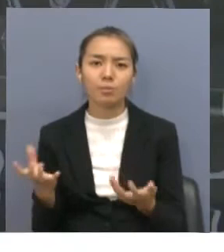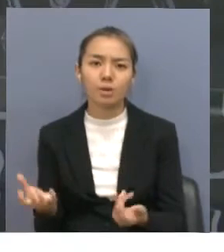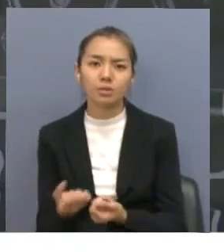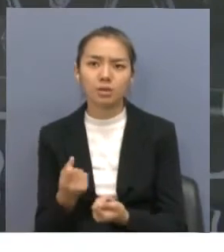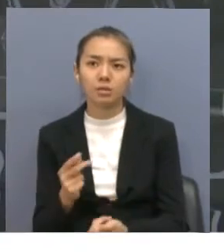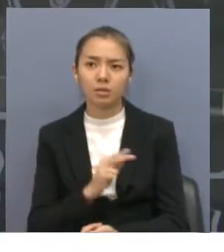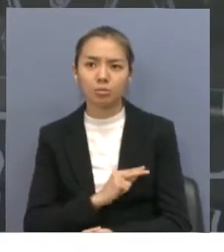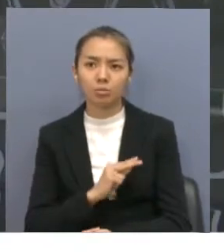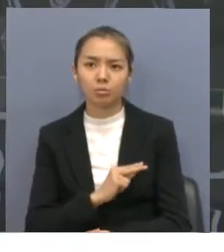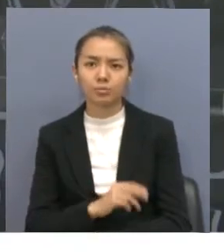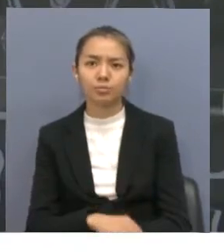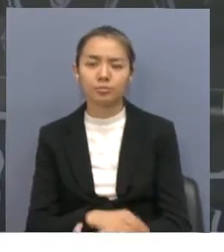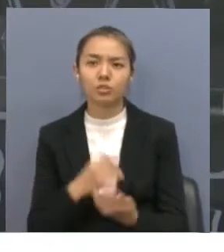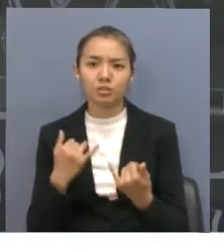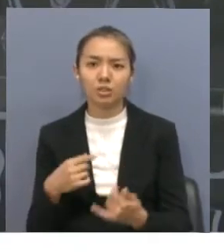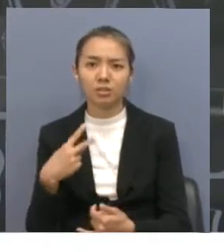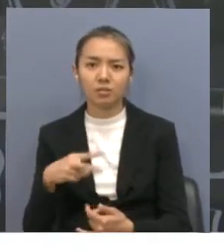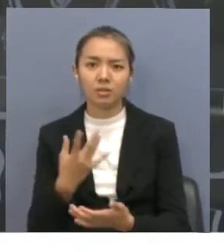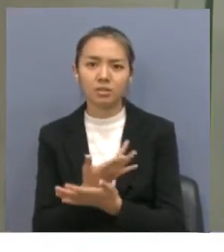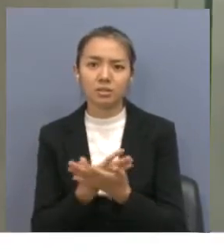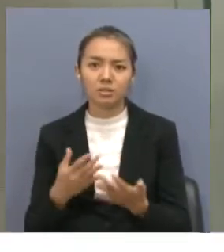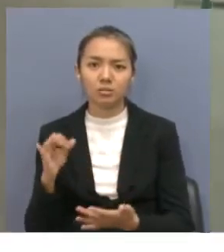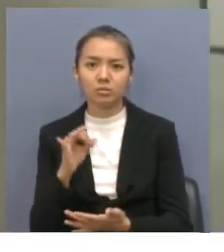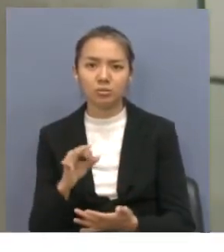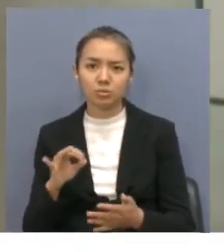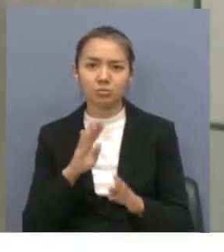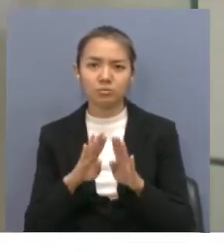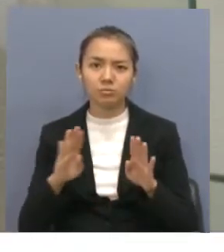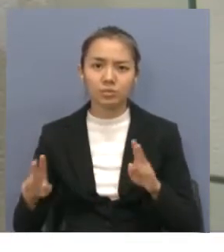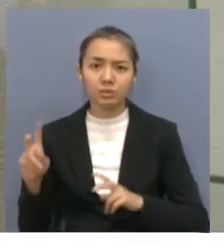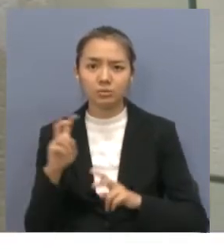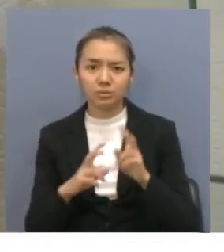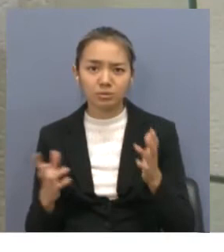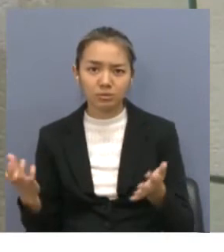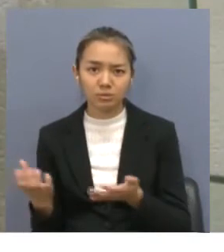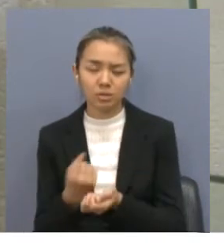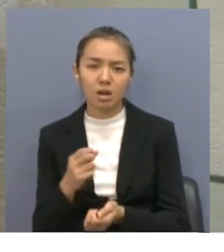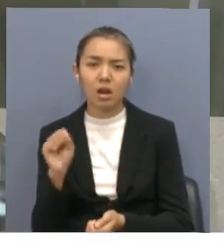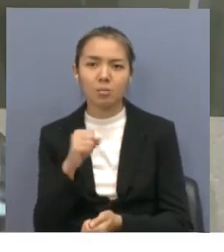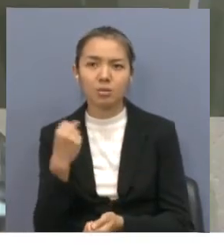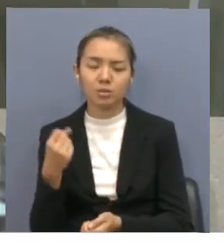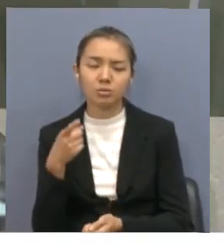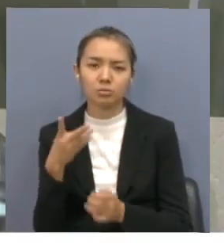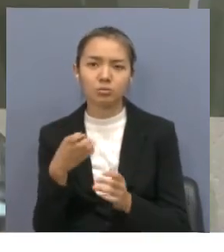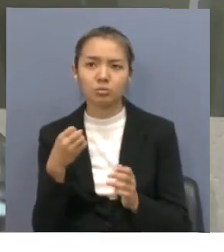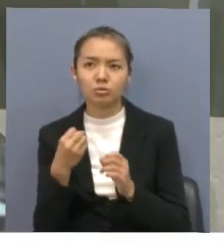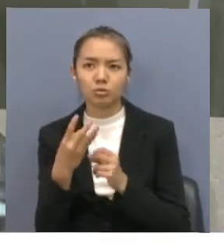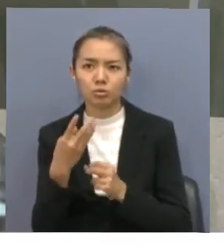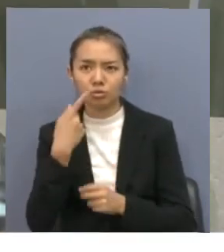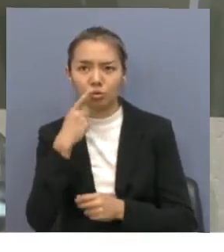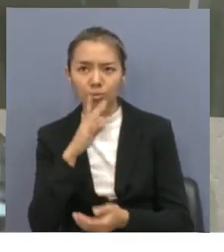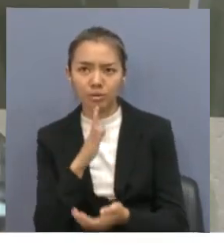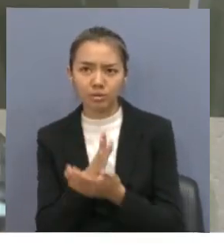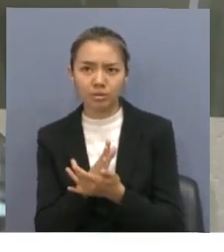жүргізу. Атап өтерлігі, осы 20-дан астам тарихи көне ескерткіш табылғанға дейін Атбасар ауданында 114 археологиялық нысан